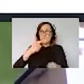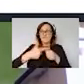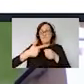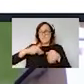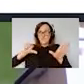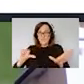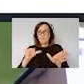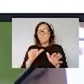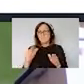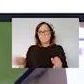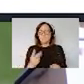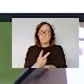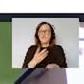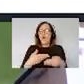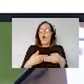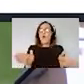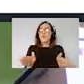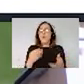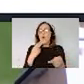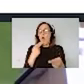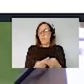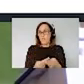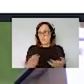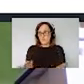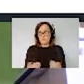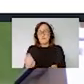Państwu też udostępnię odpowiedzi